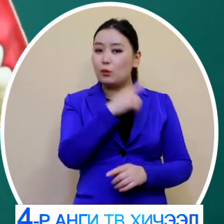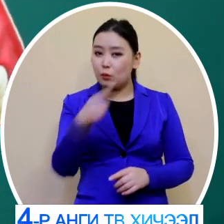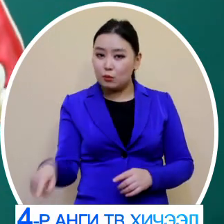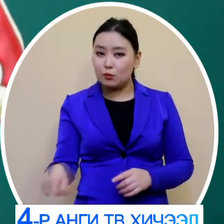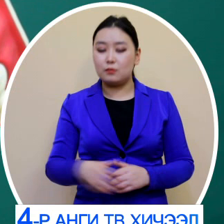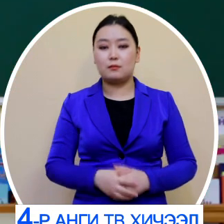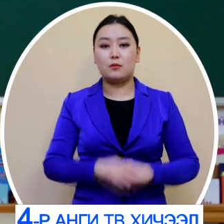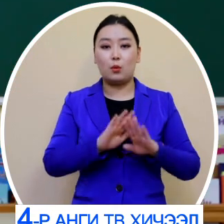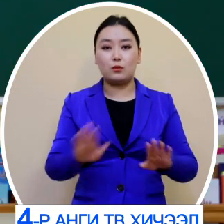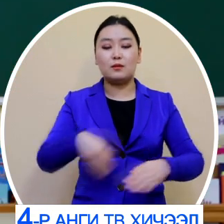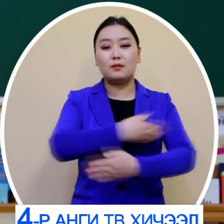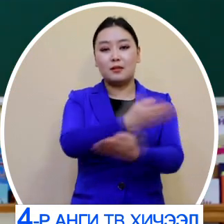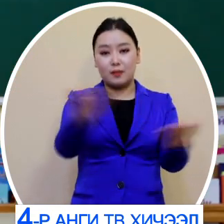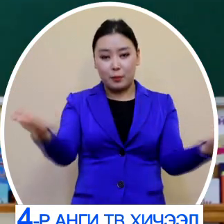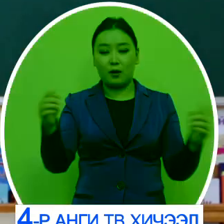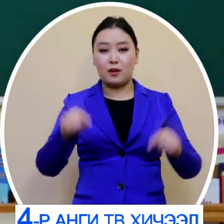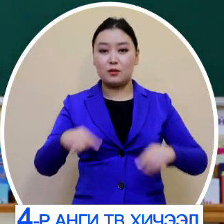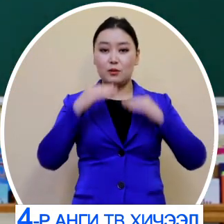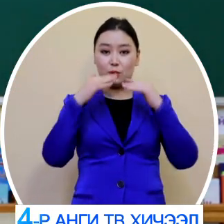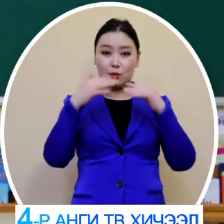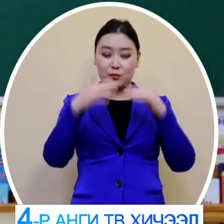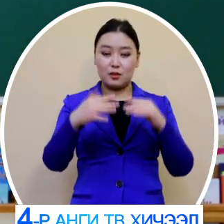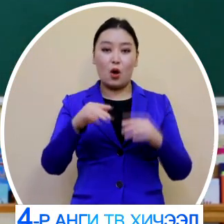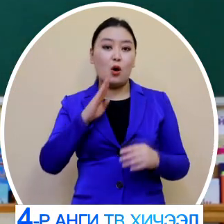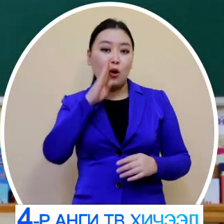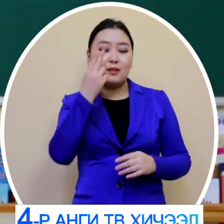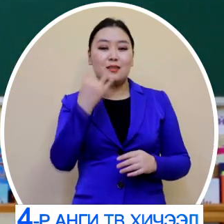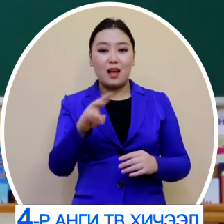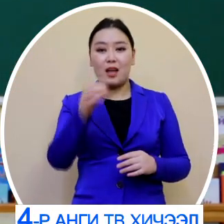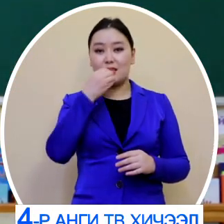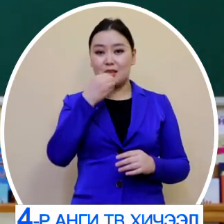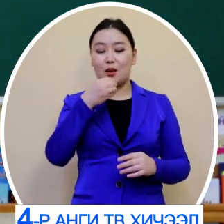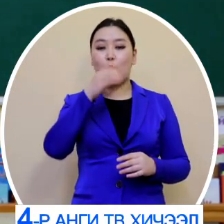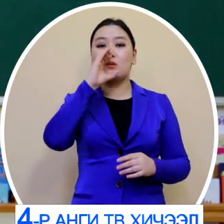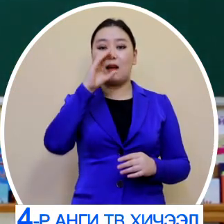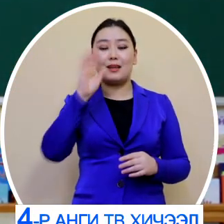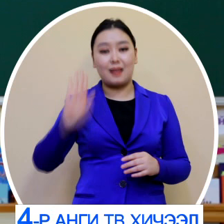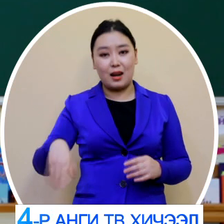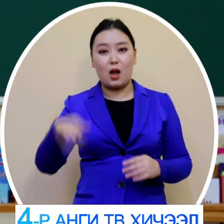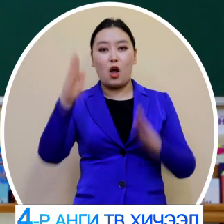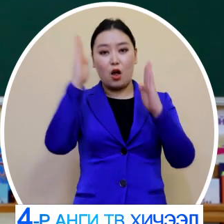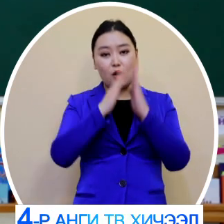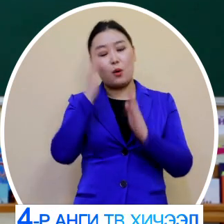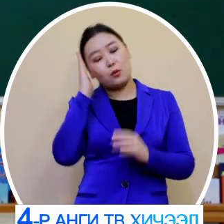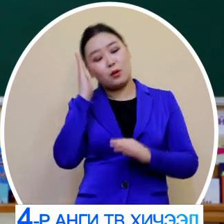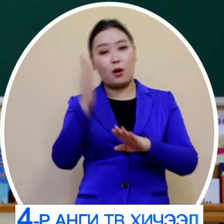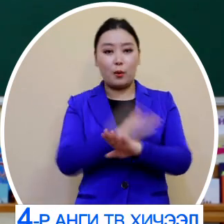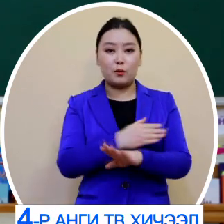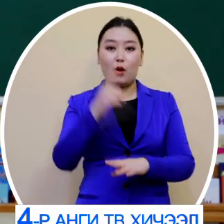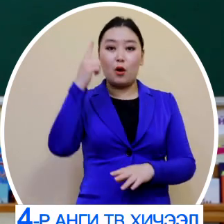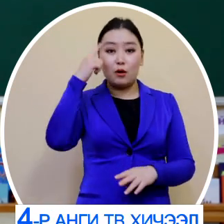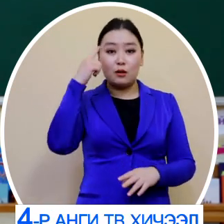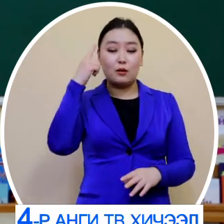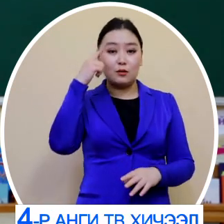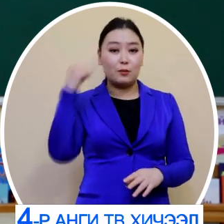амаа зайж болохгүй шүү. За хүүхдүүд та бүхэн энэ зөвлөмжийг өглөө цай уусныхаа дараа орой